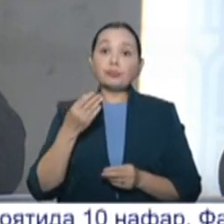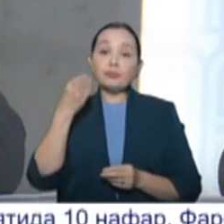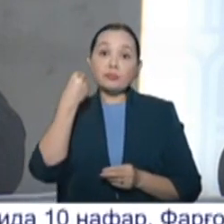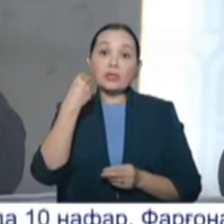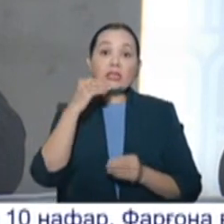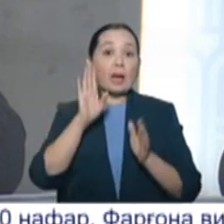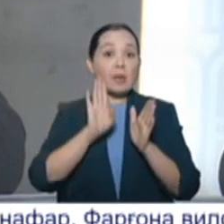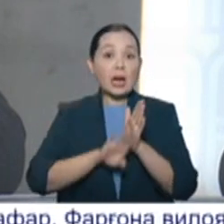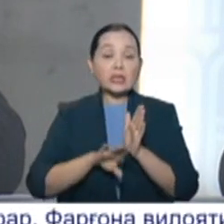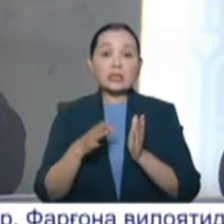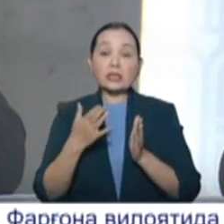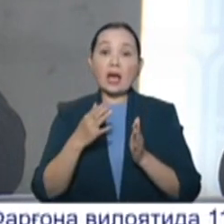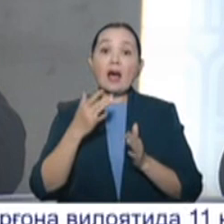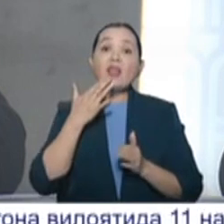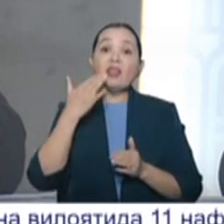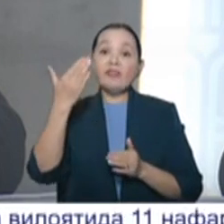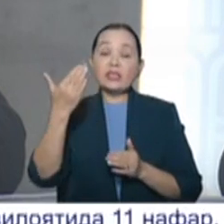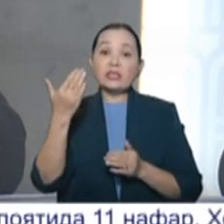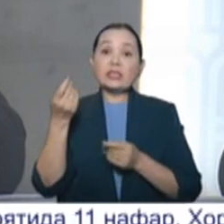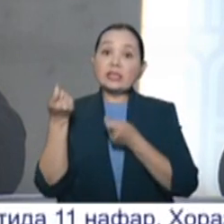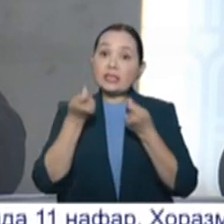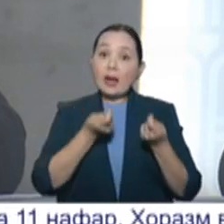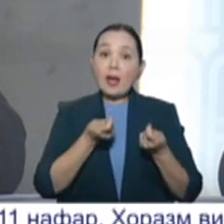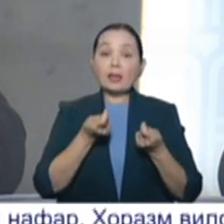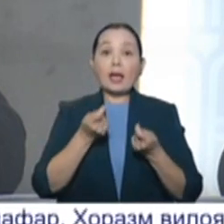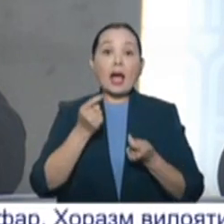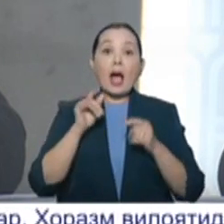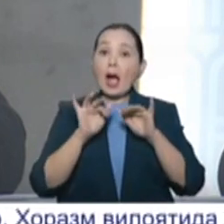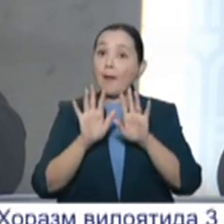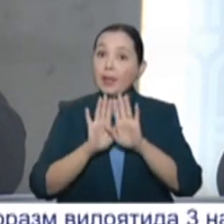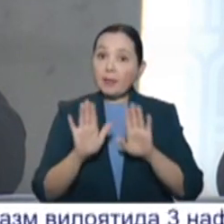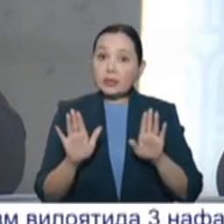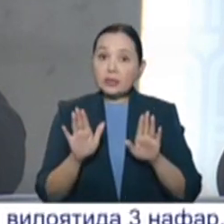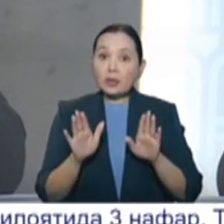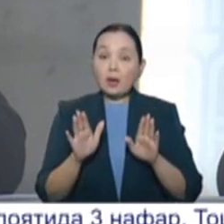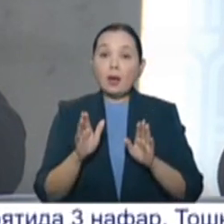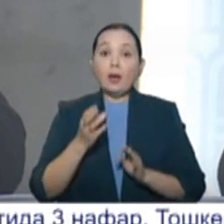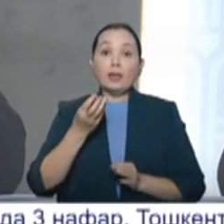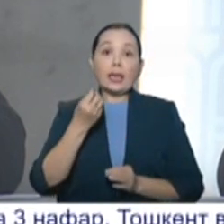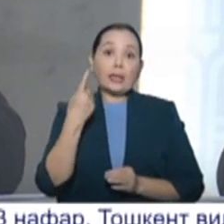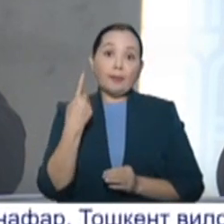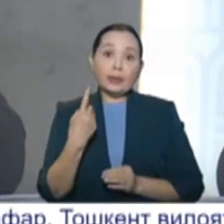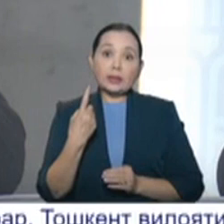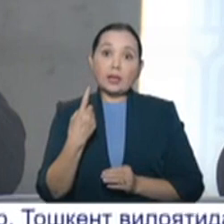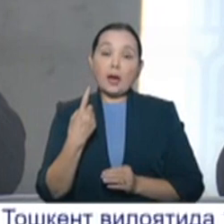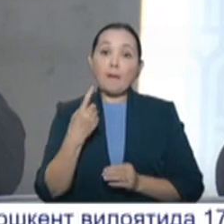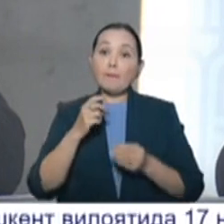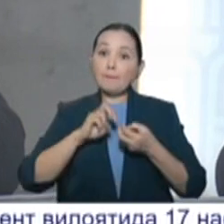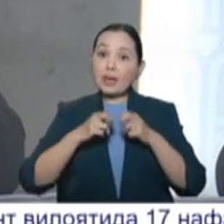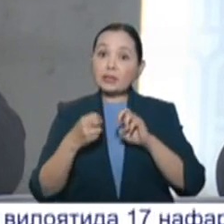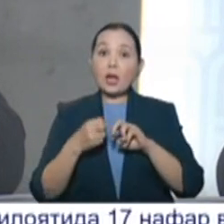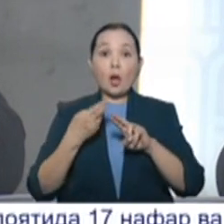samarasiz investitsiyalarni qilmaymiz. Yana bitta masala